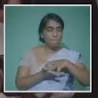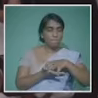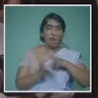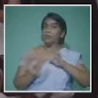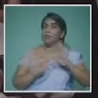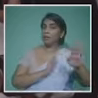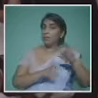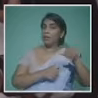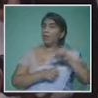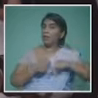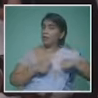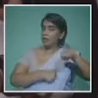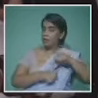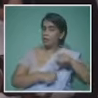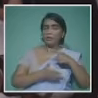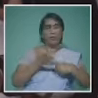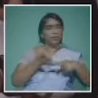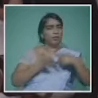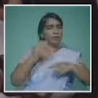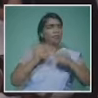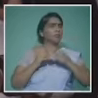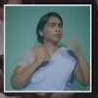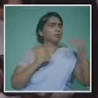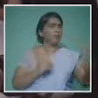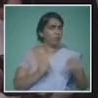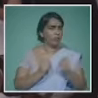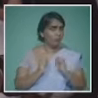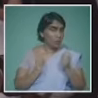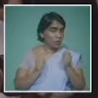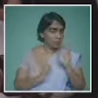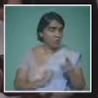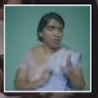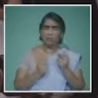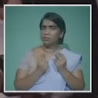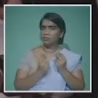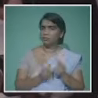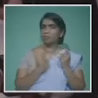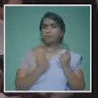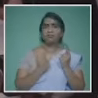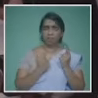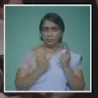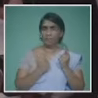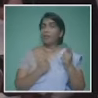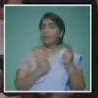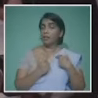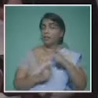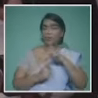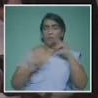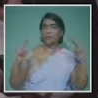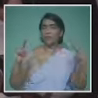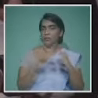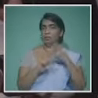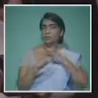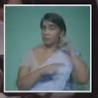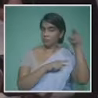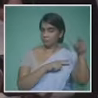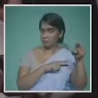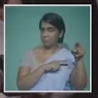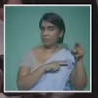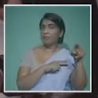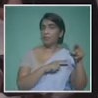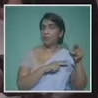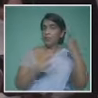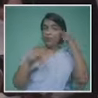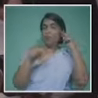ආයතන මැතිවරණ කල් දැමීමට උත්සාහ දරුවොත් ක්ෂණිකව අපි ශ්‍රේෂ්ඨාධිකරණයේ හමුවට ගිහිල්ලා